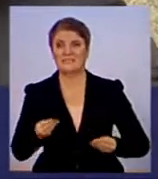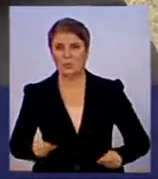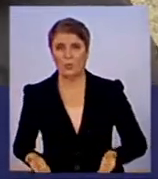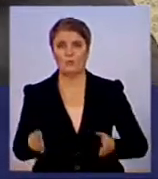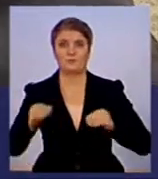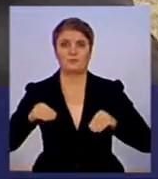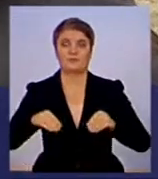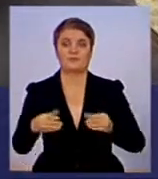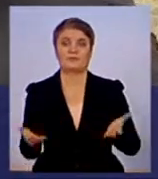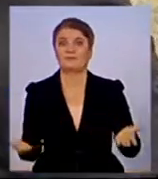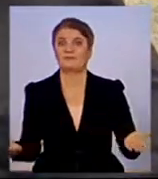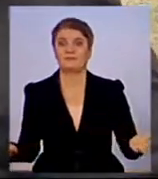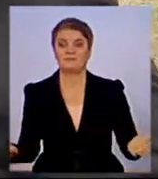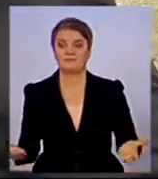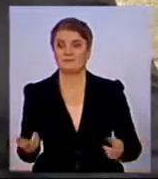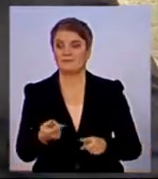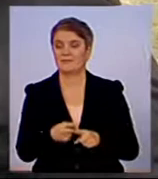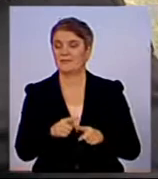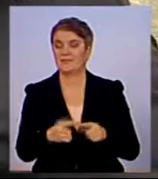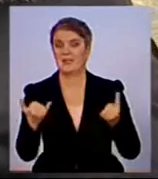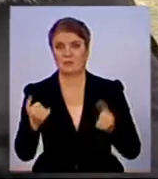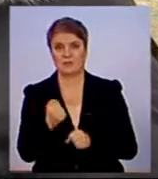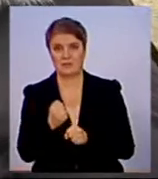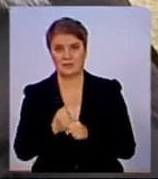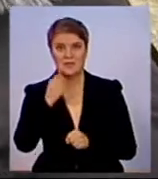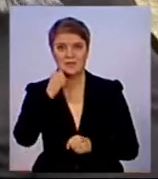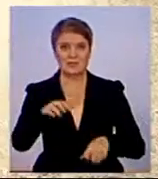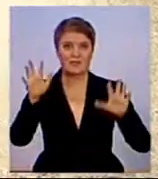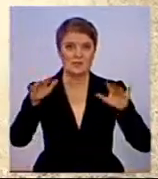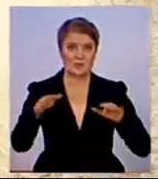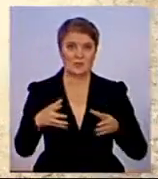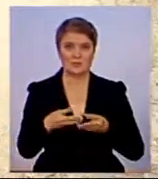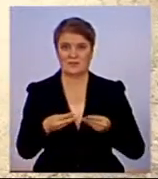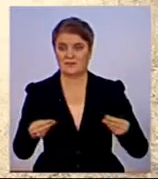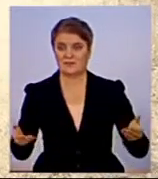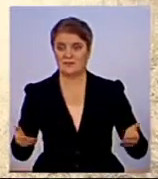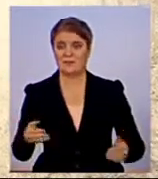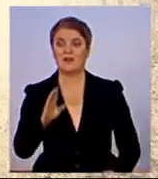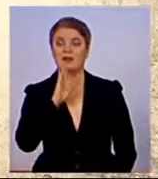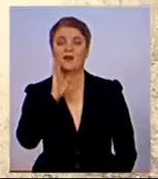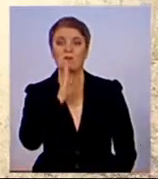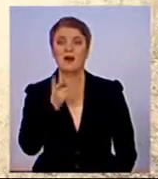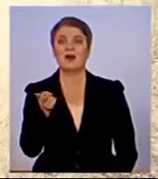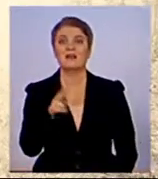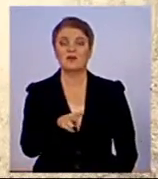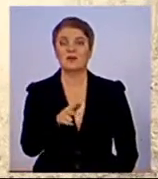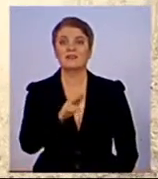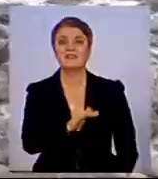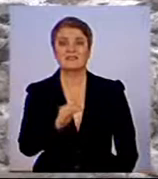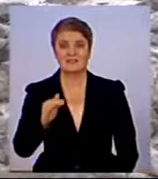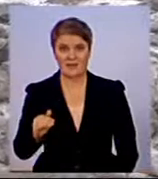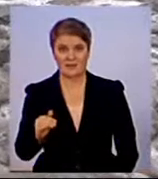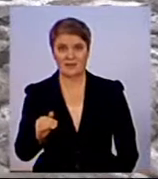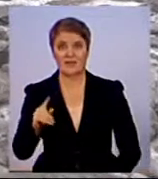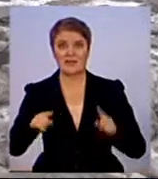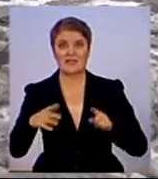завозили. Ну, це так, сьогодні зробили, завтра дощ і сніг. Олена – мати 3 дітей, 2 школярі. Жінка каже,